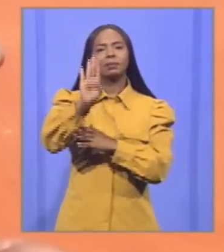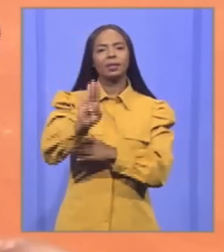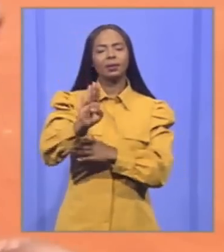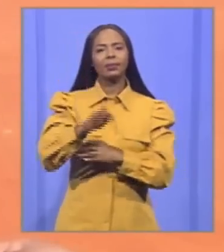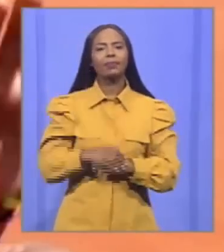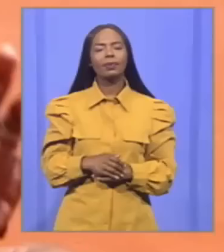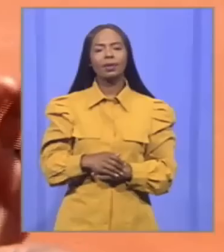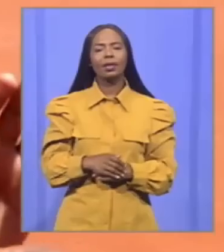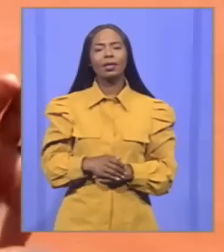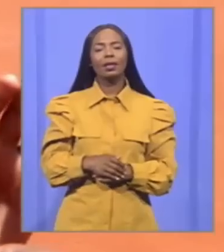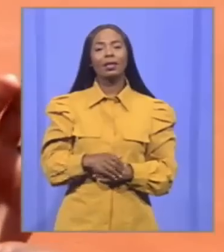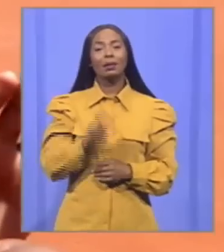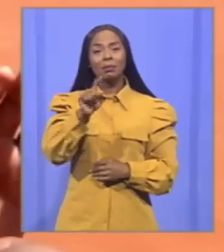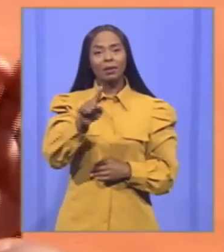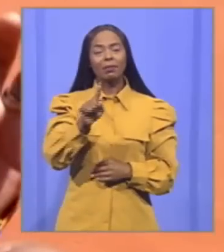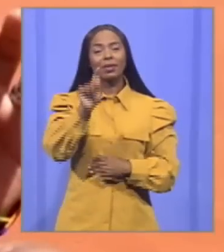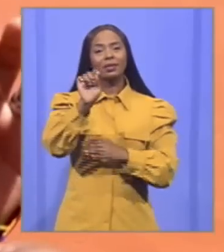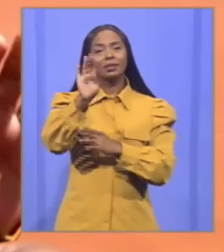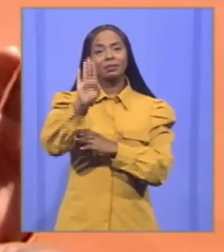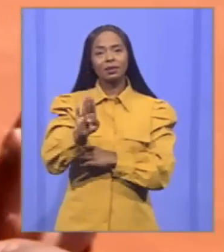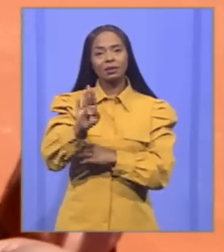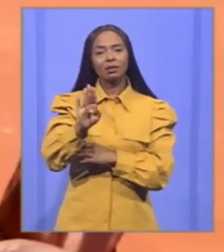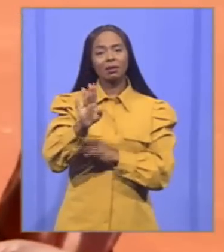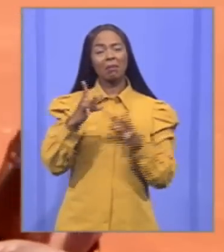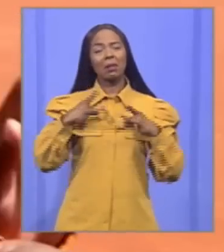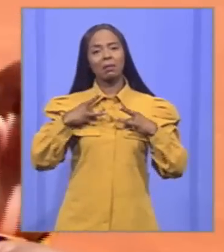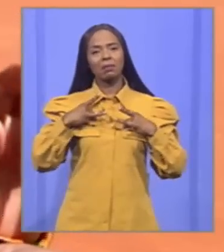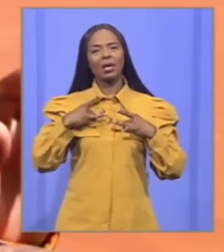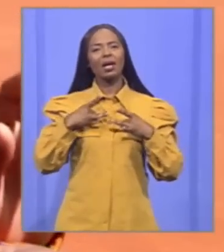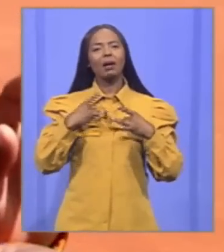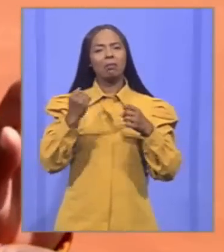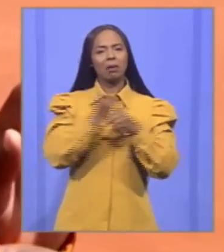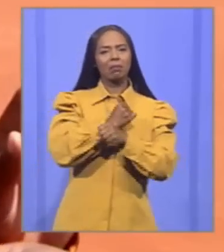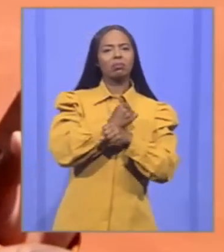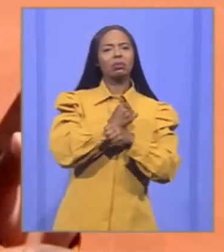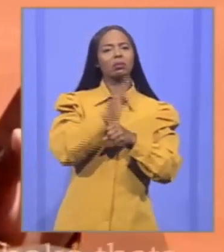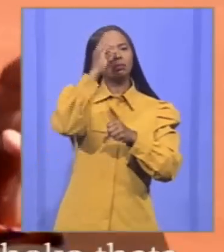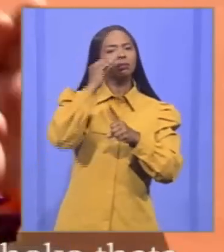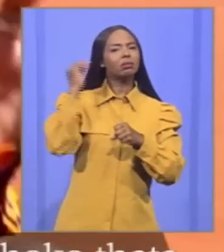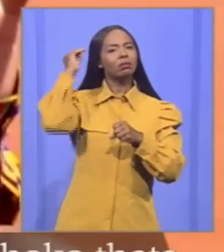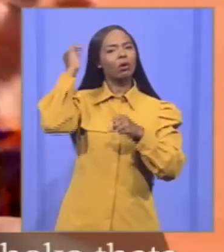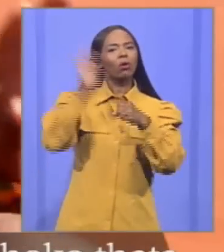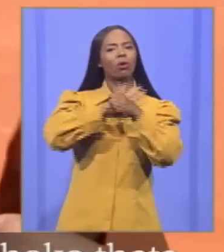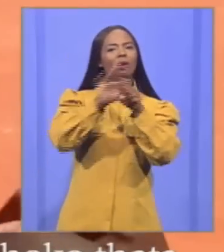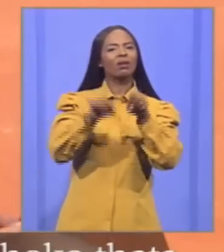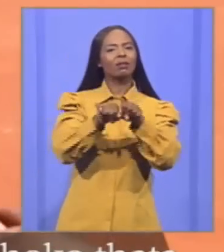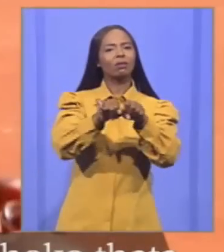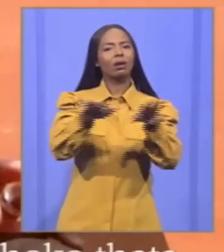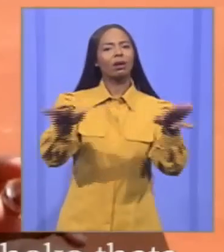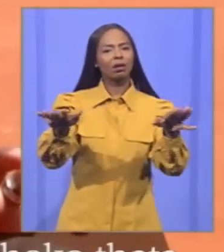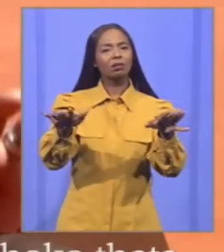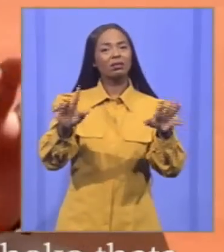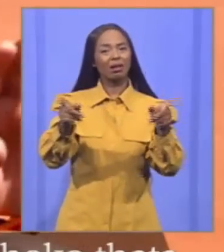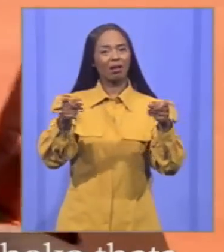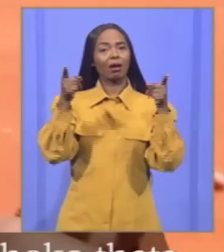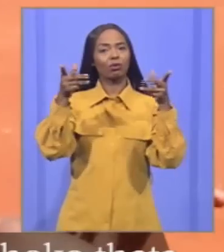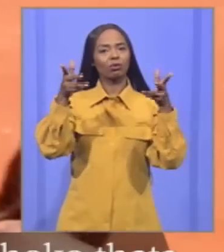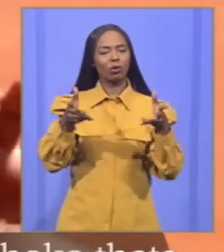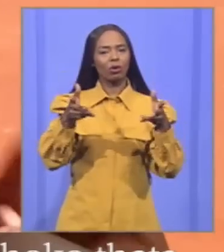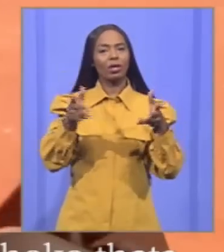Banke bolwetse jo jaaka nako ya COVID gore mang le mang ana